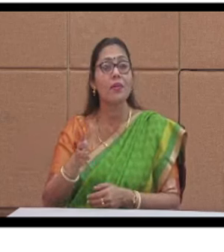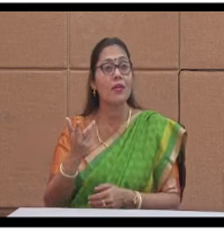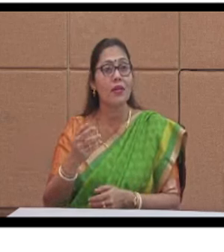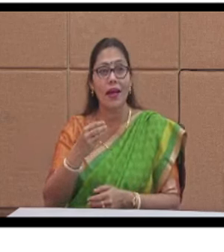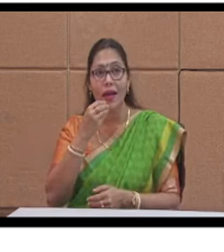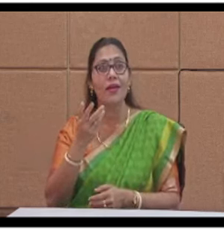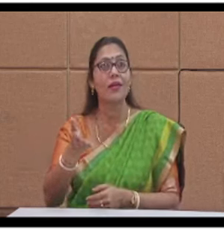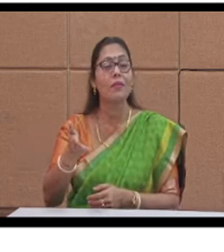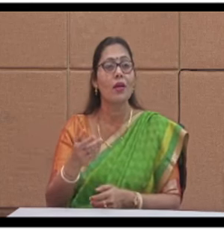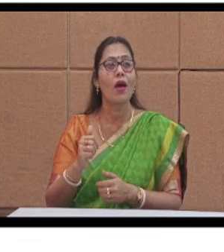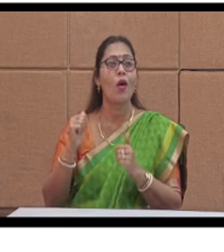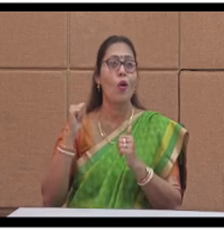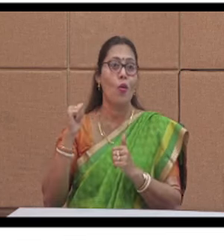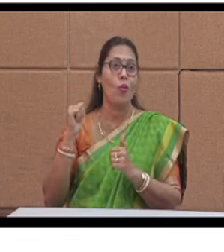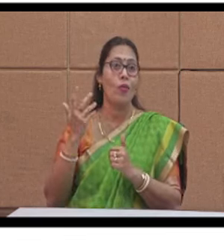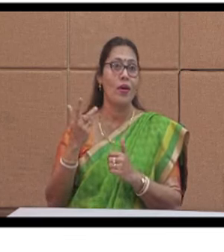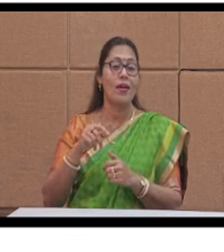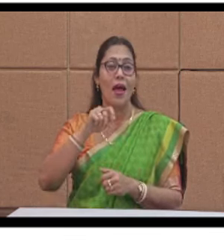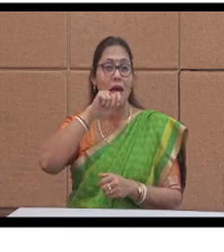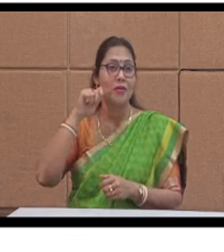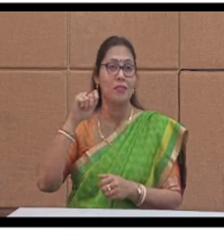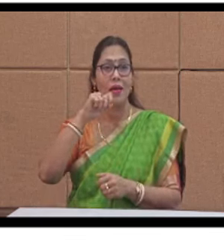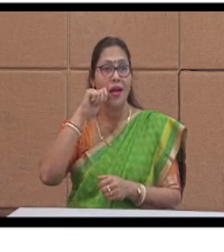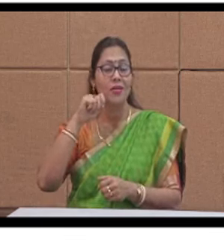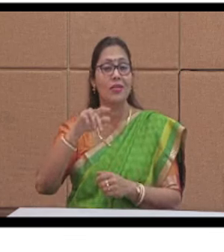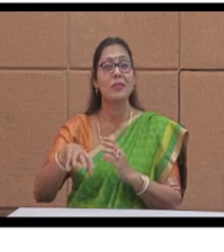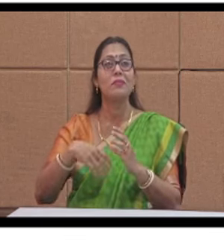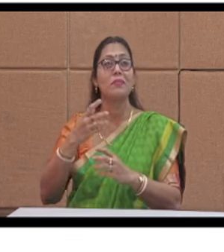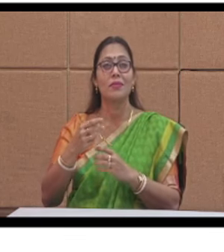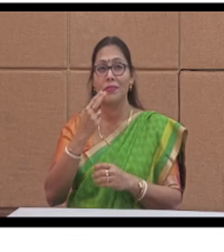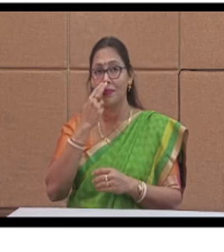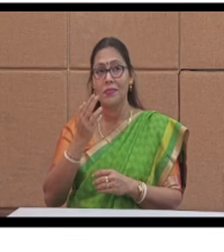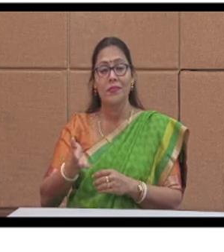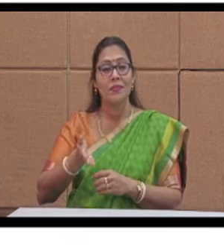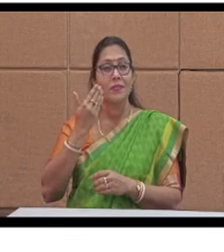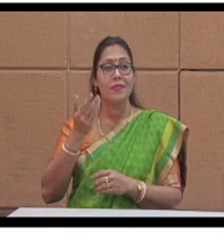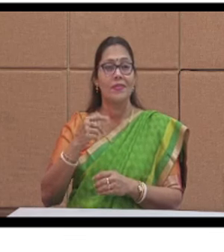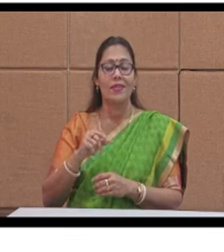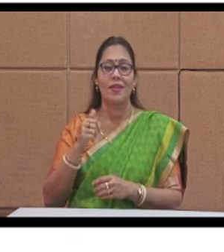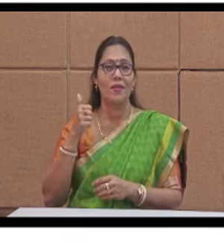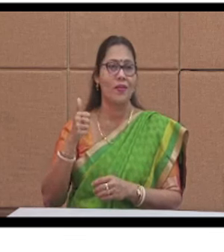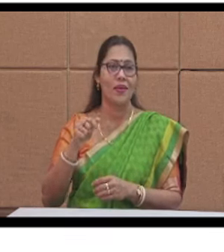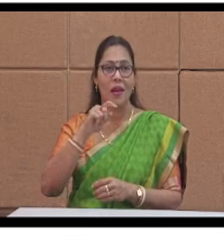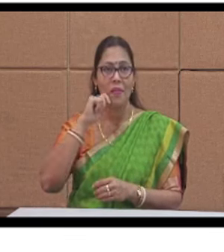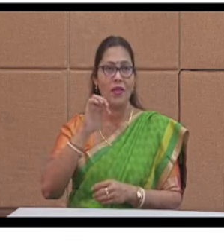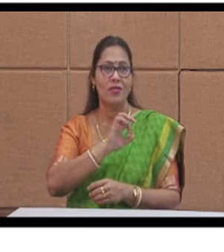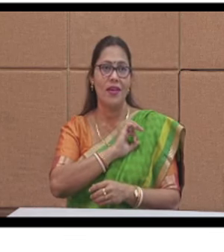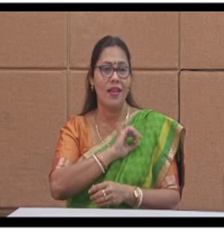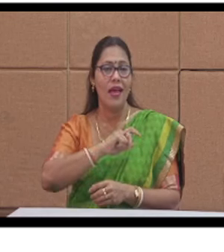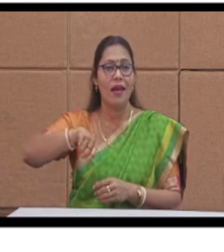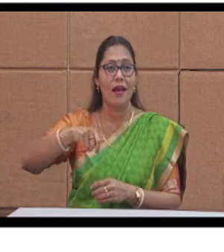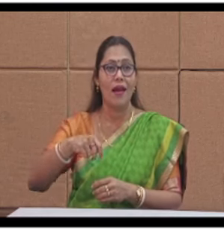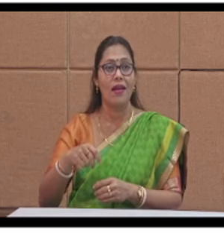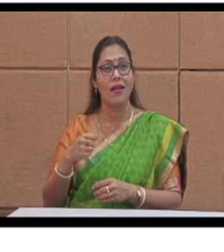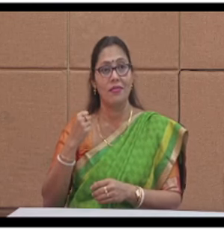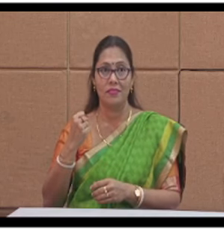গেলে তুমি অপেক্ষা করো কখন ওই সুগন্ধি মাংসটা আসবে এইবার